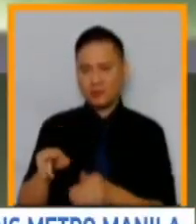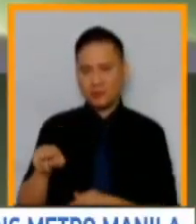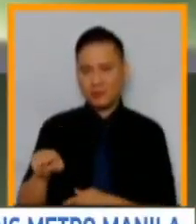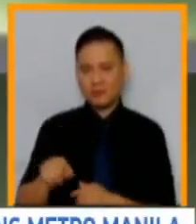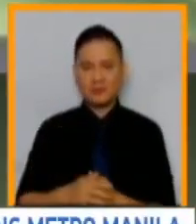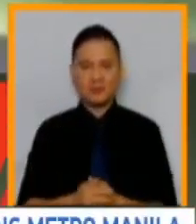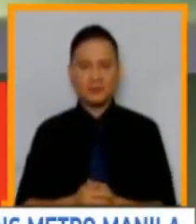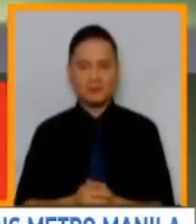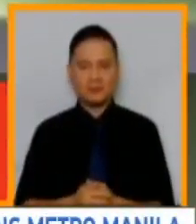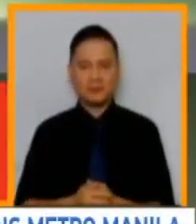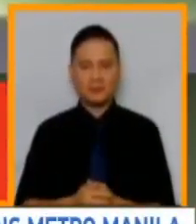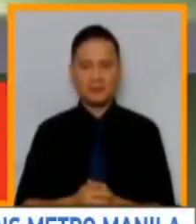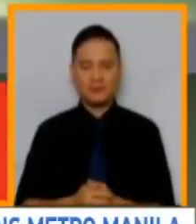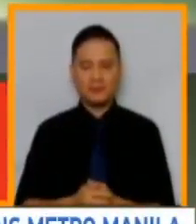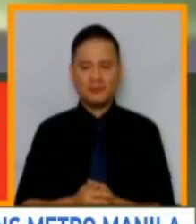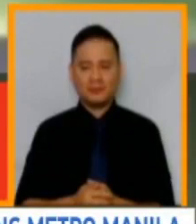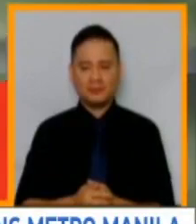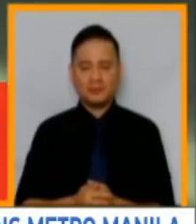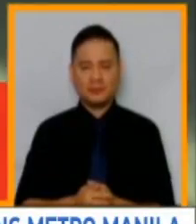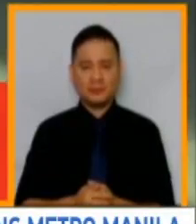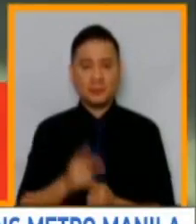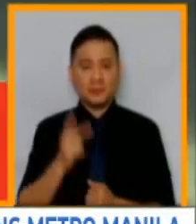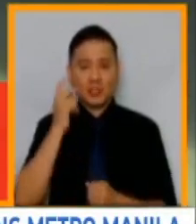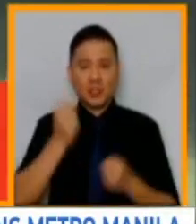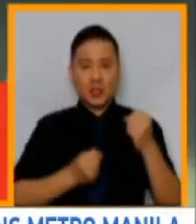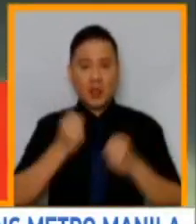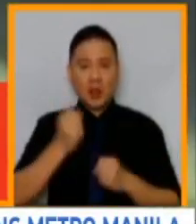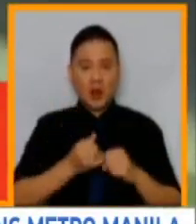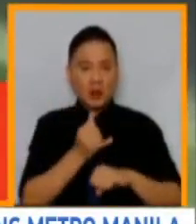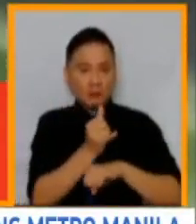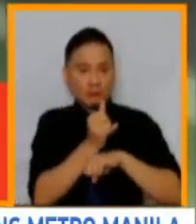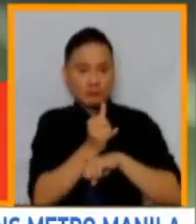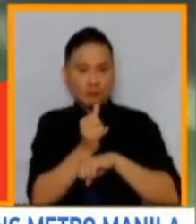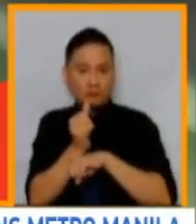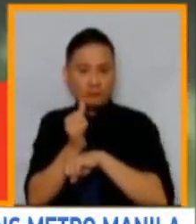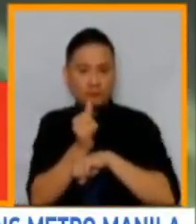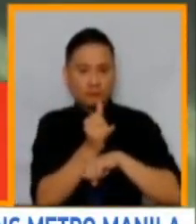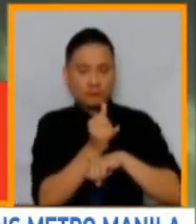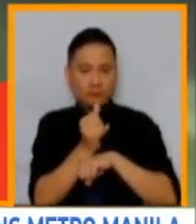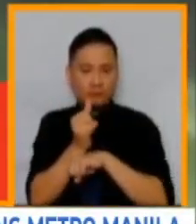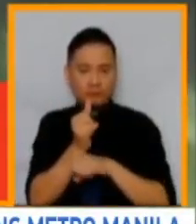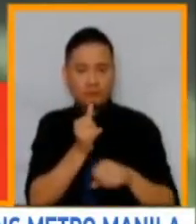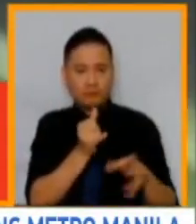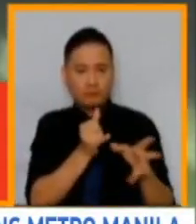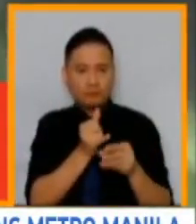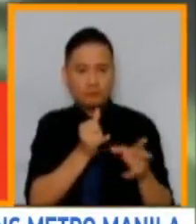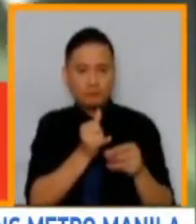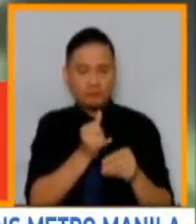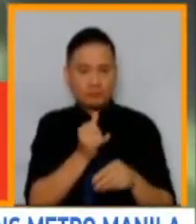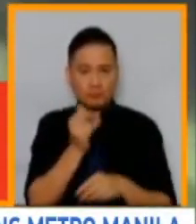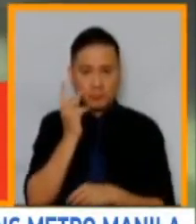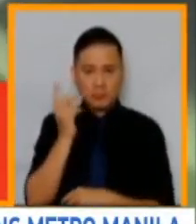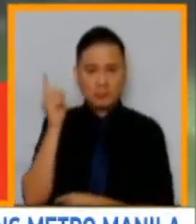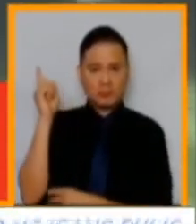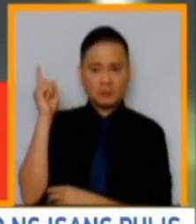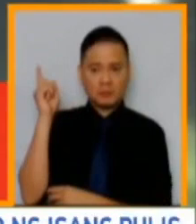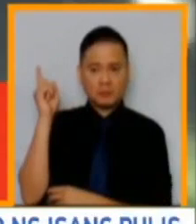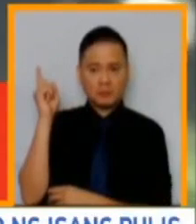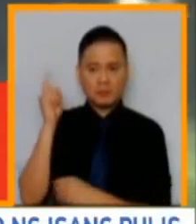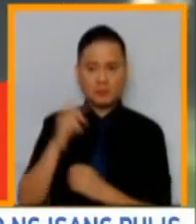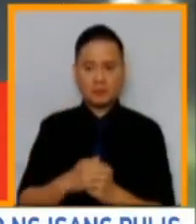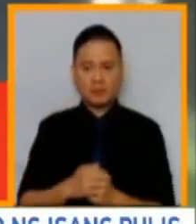Sakuan ng dashcam ng isang transport network vehicle service o TNVS, makita ang isang rider na bumaba sa kanyang